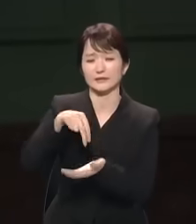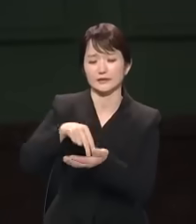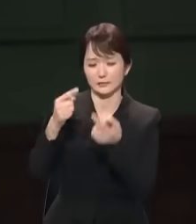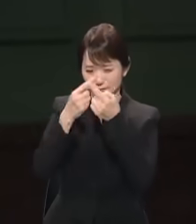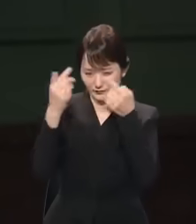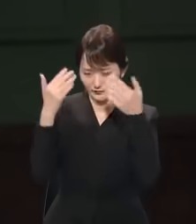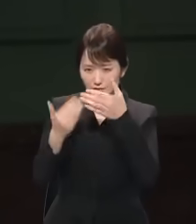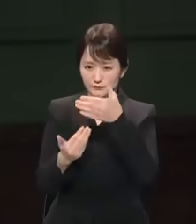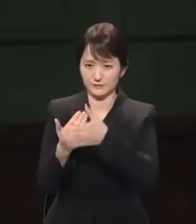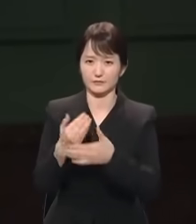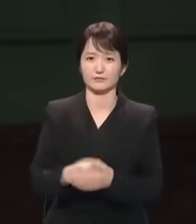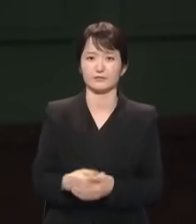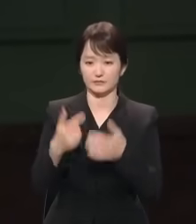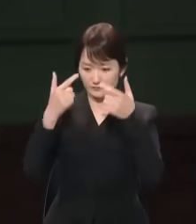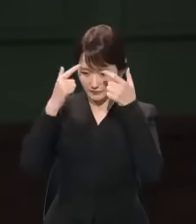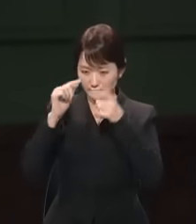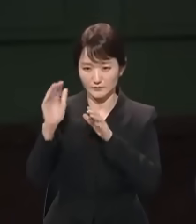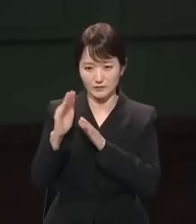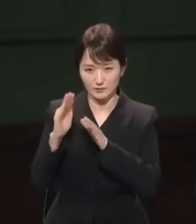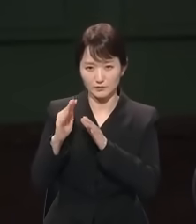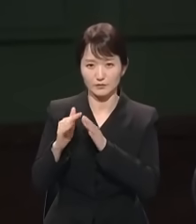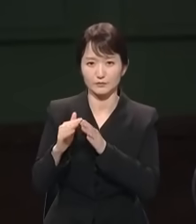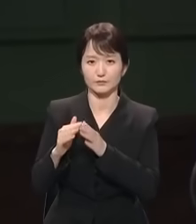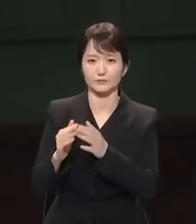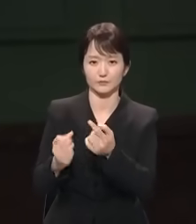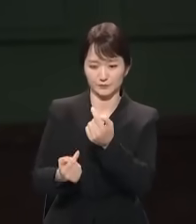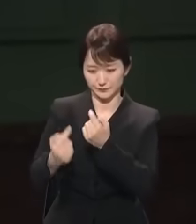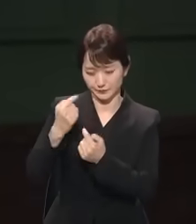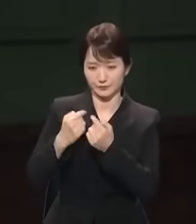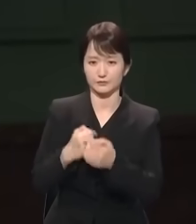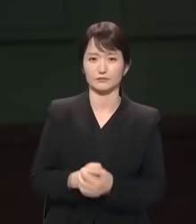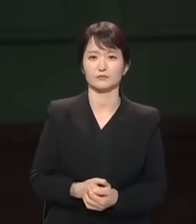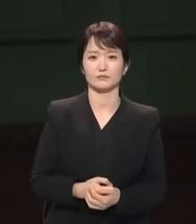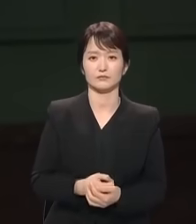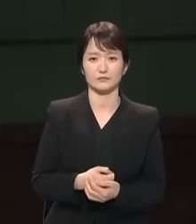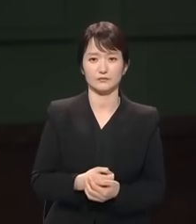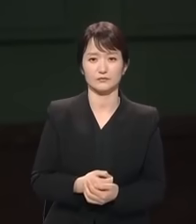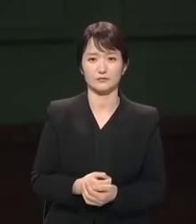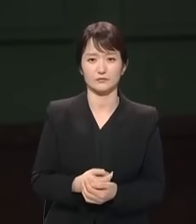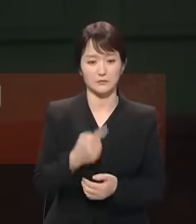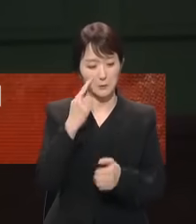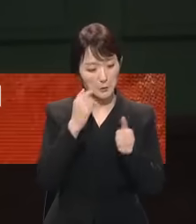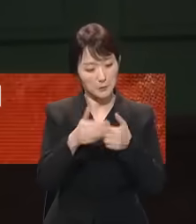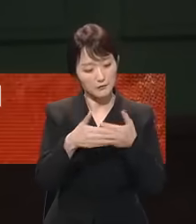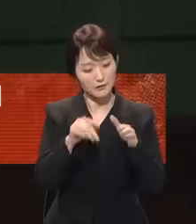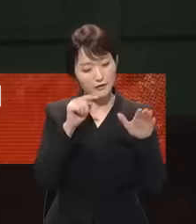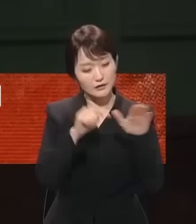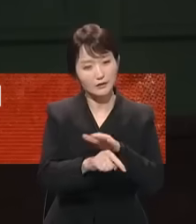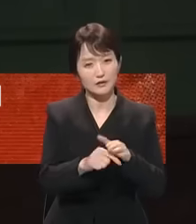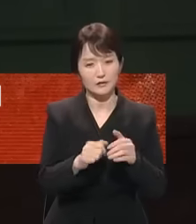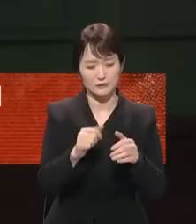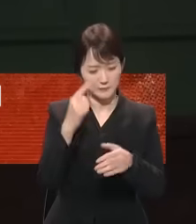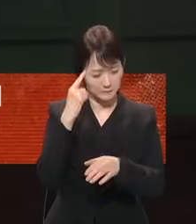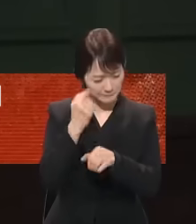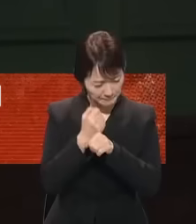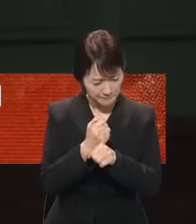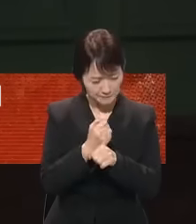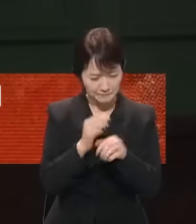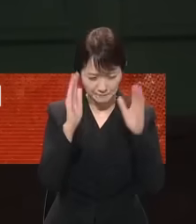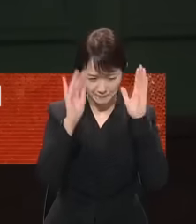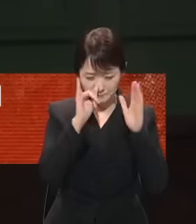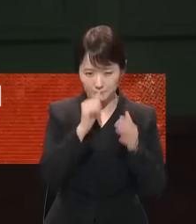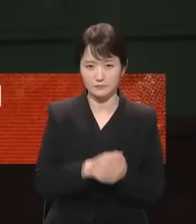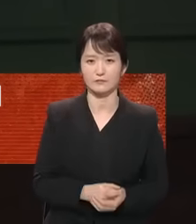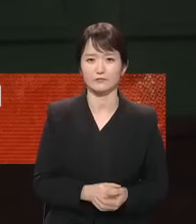반장에 제보를 주셨는데요 이공개 대학원생입니다 그래서 실험실로 출퇴근을 하면서 연구도 하고 공부도 하고 있었습니다 그런데지도